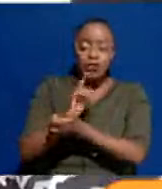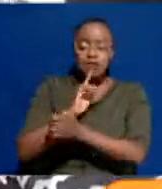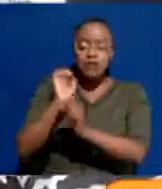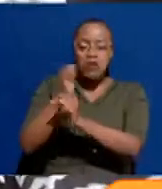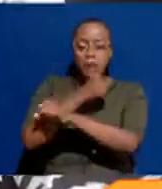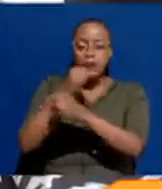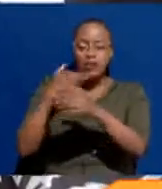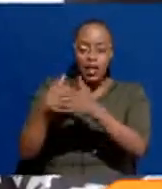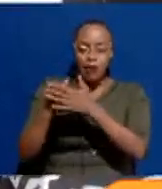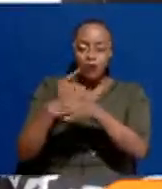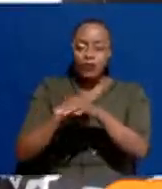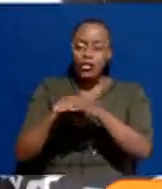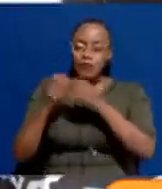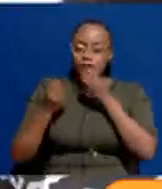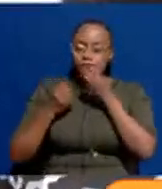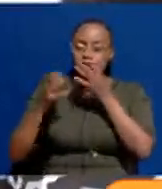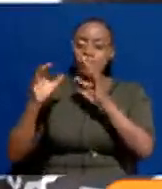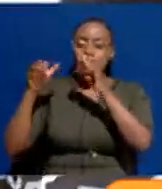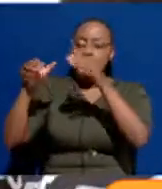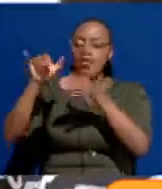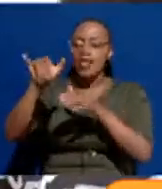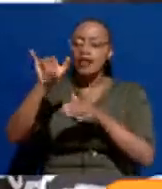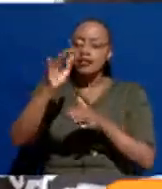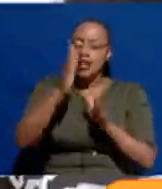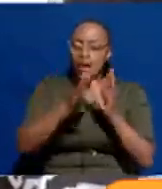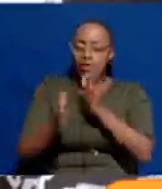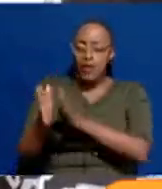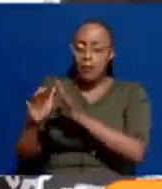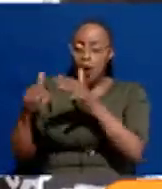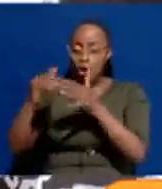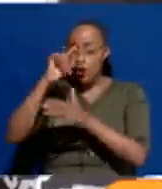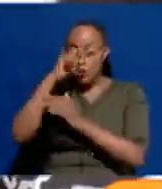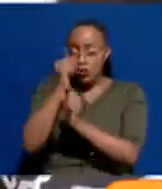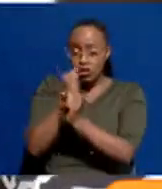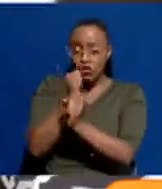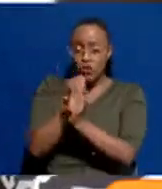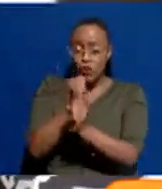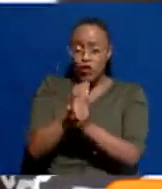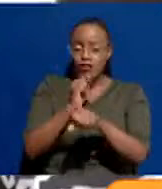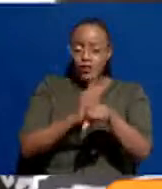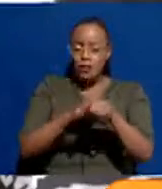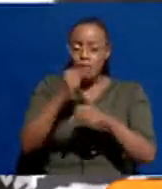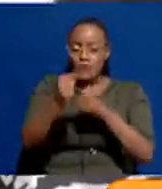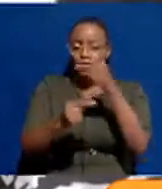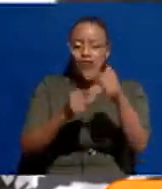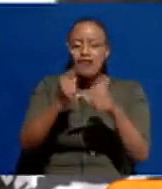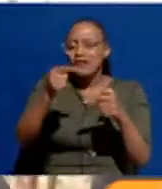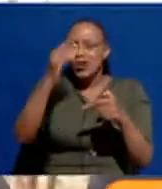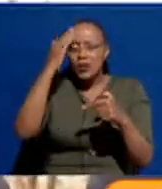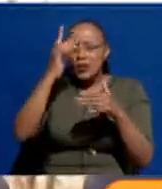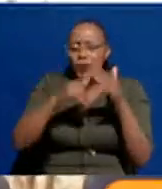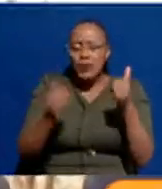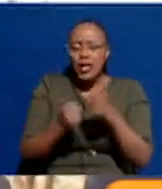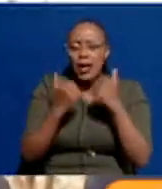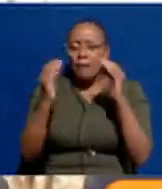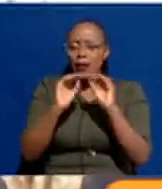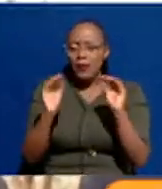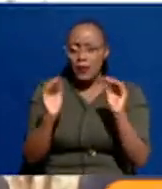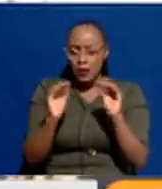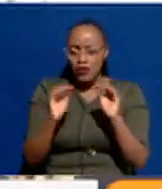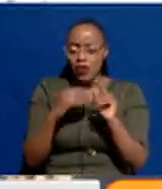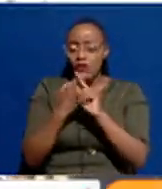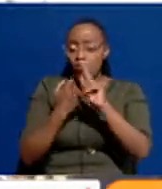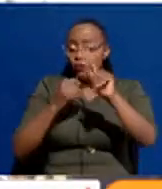ingia mpaka aeleze kampuni, na hiyo ndiyo mipangilio yao ya kazi. Katika hiyo harakati hatujui nini kilifanyika. Kwa narudi kutoka